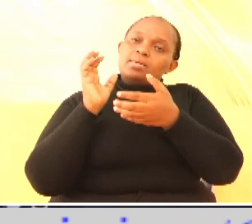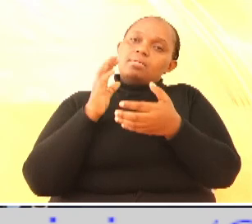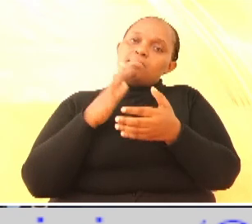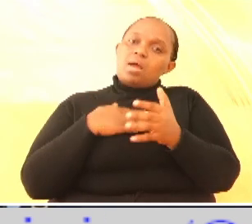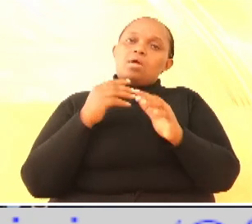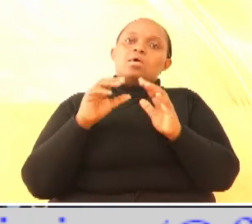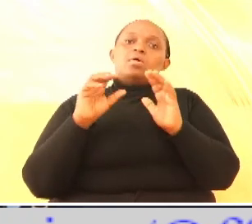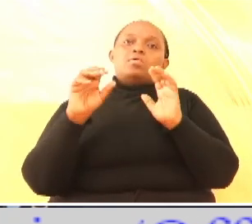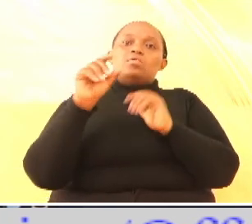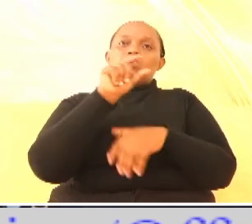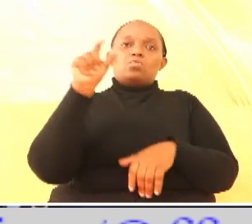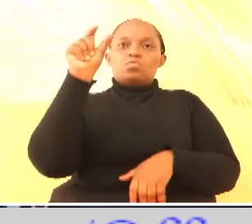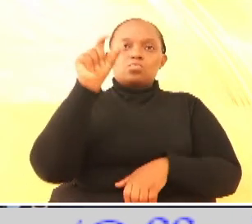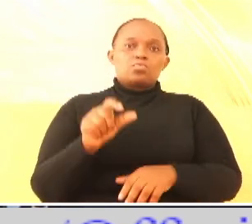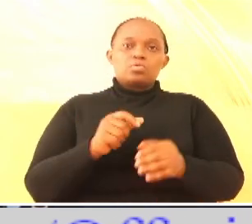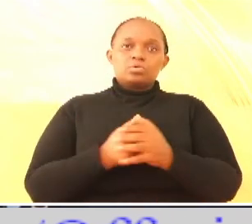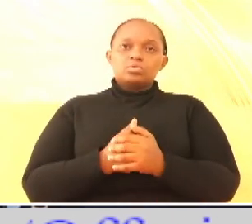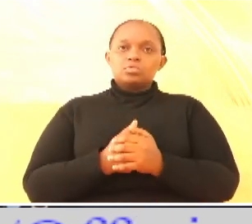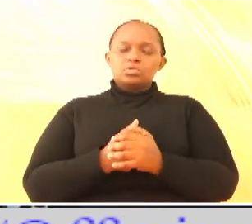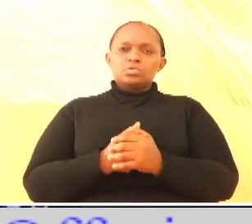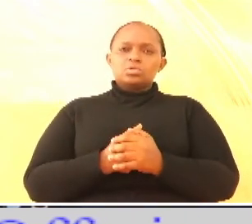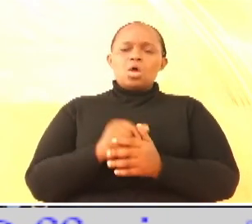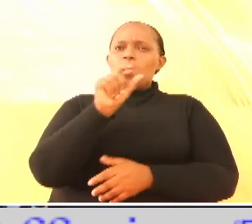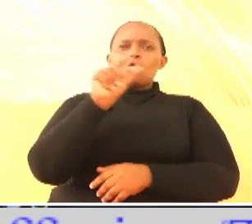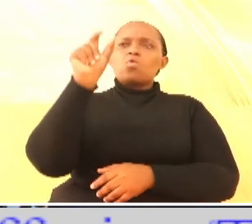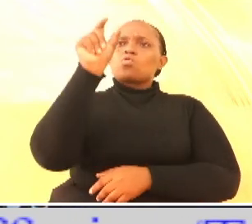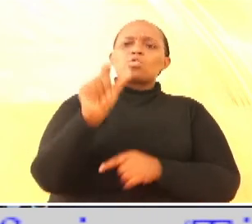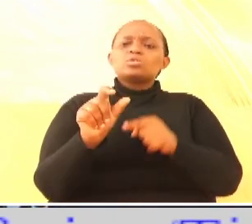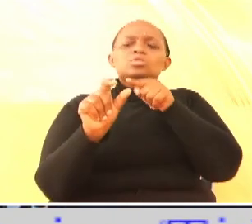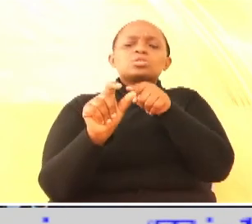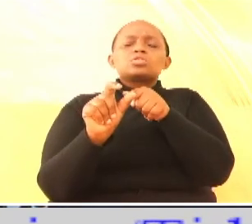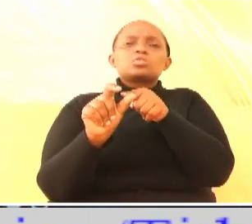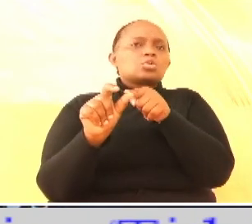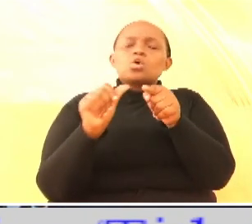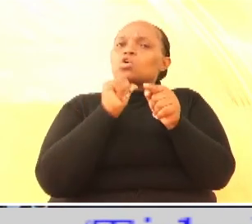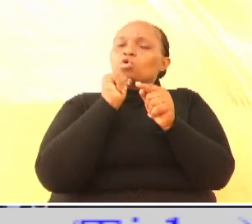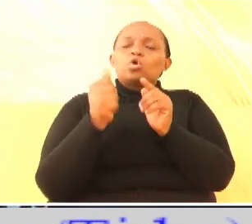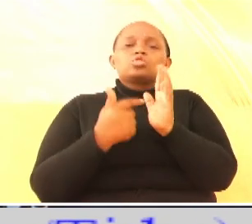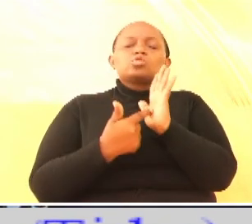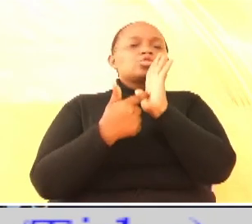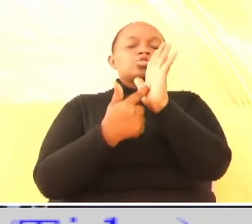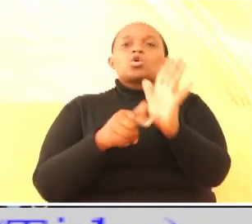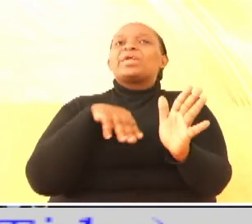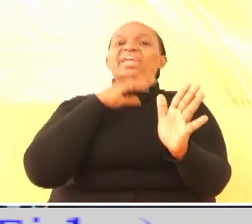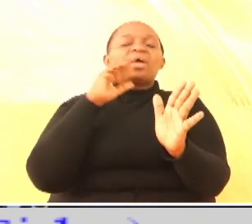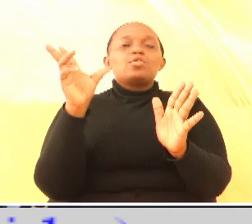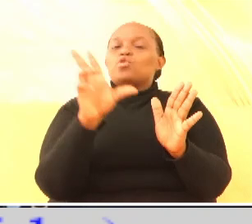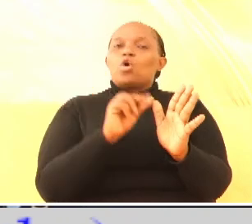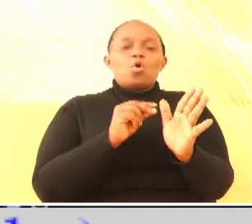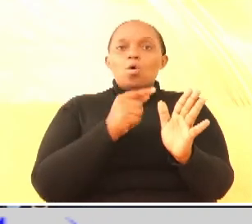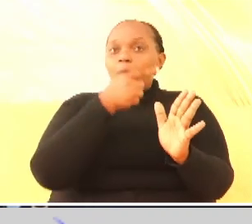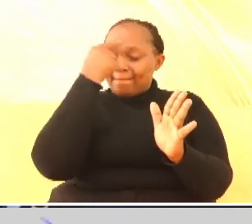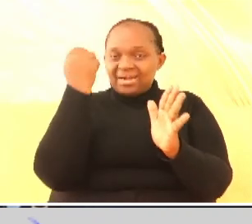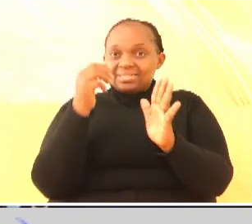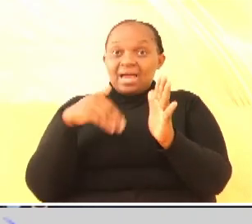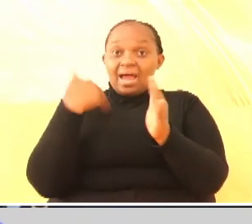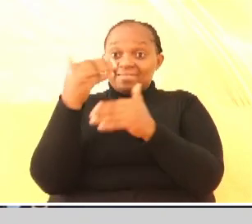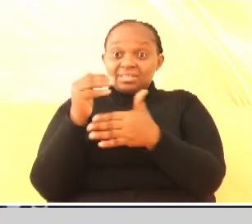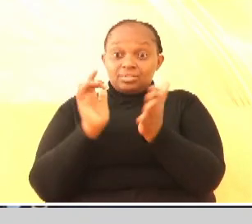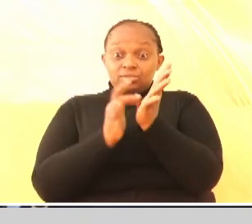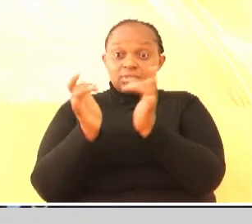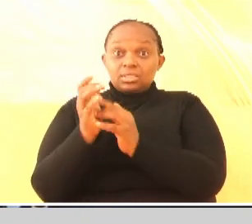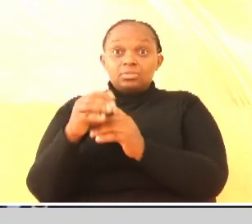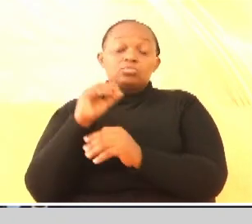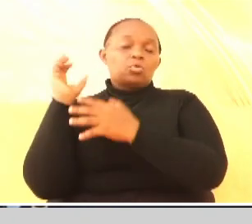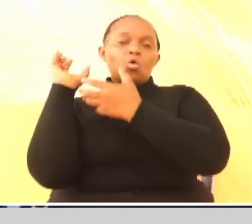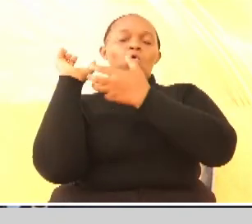Amen. Msalaba sasa si ishara ya kifo, ni ishara ya wokovu. Amen. Ni ishara ya ukombozi